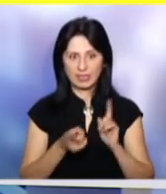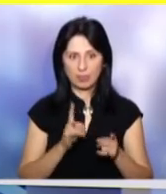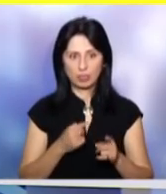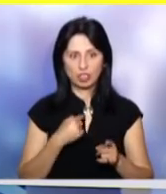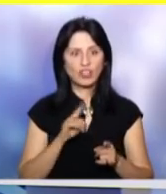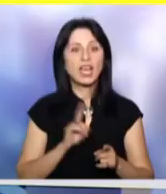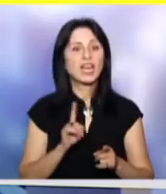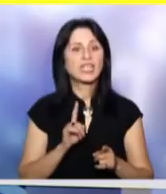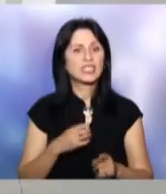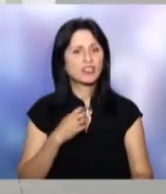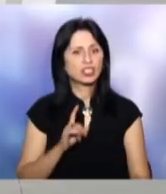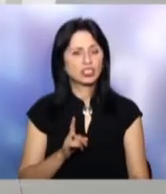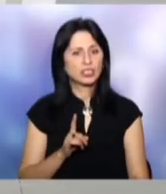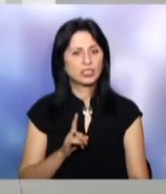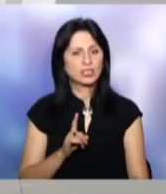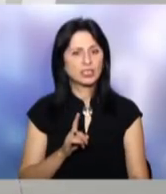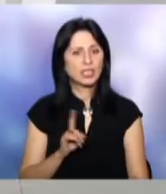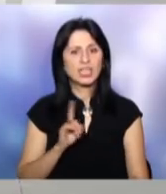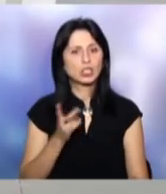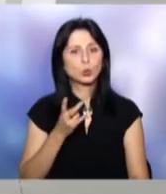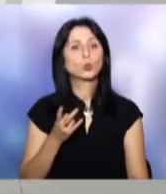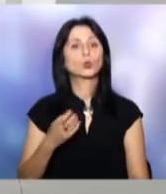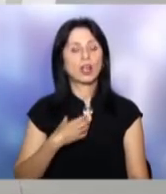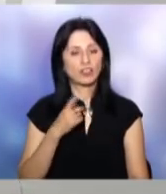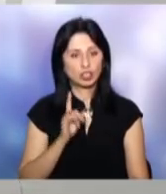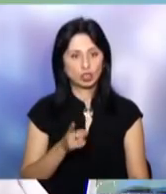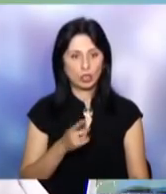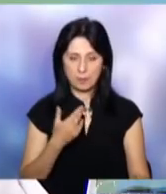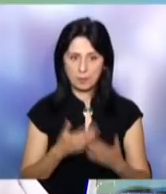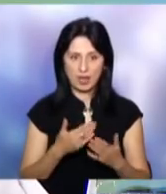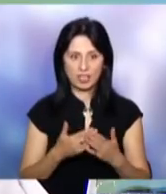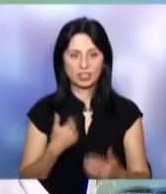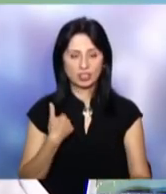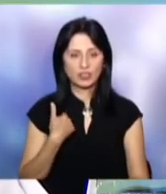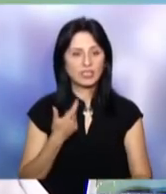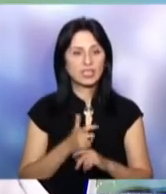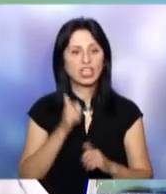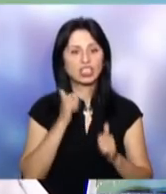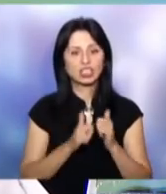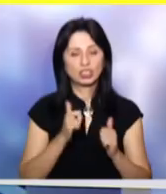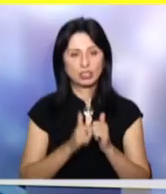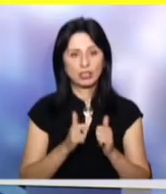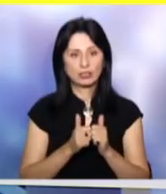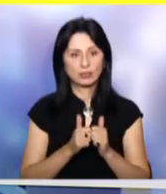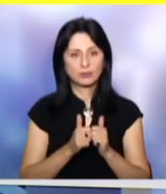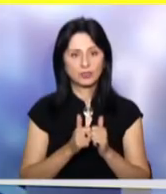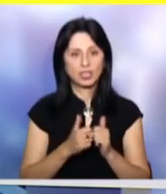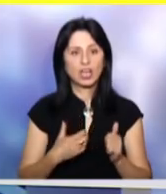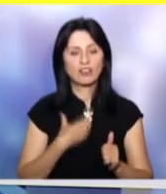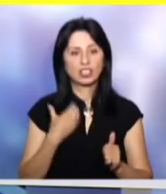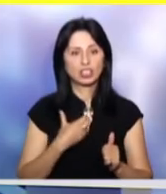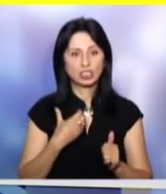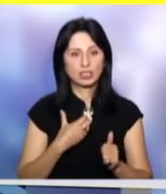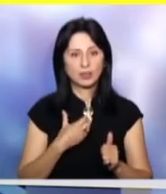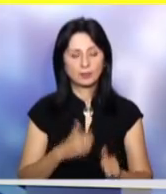ჩვენ რისი გვეშინია და რისი უნდა გვეშინოდეს. მაგალითად, ჩვენ ძალიან ხშირად გვეშინია